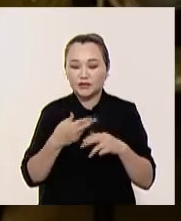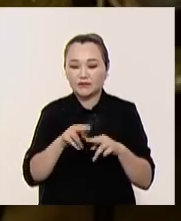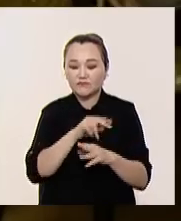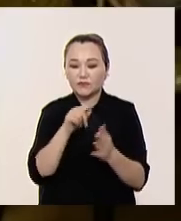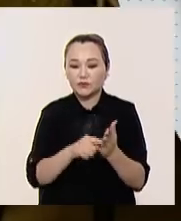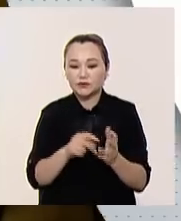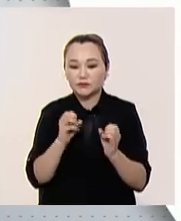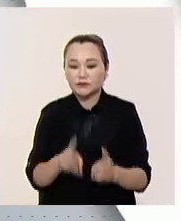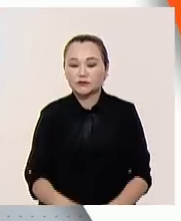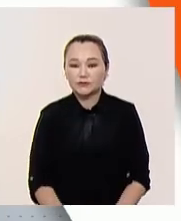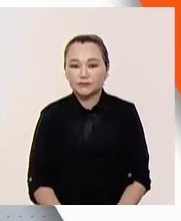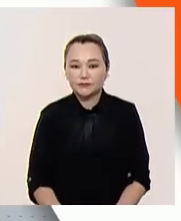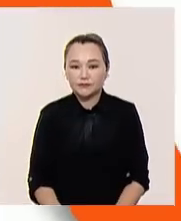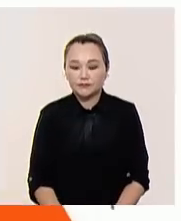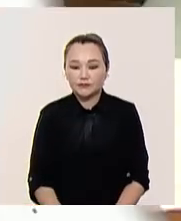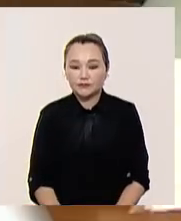вопросе?